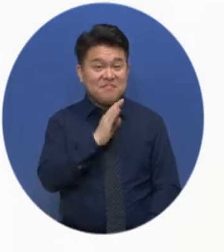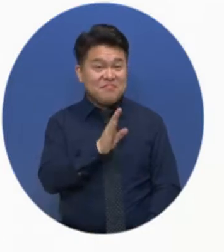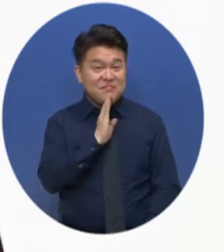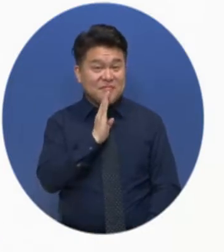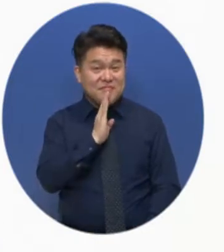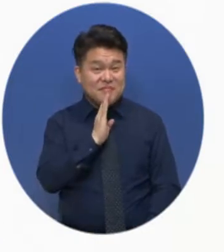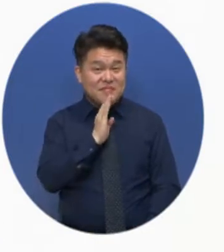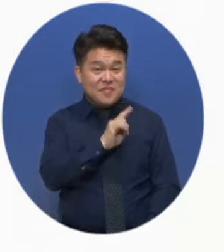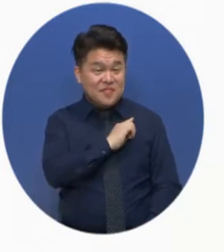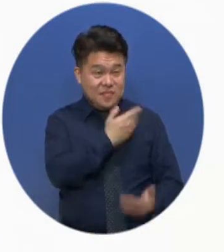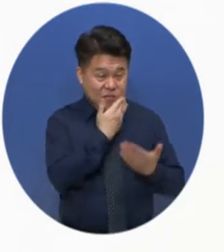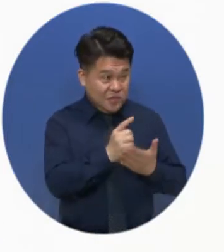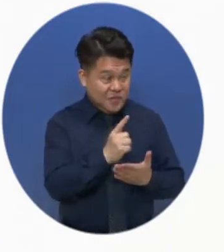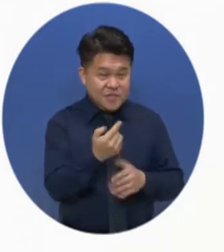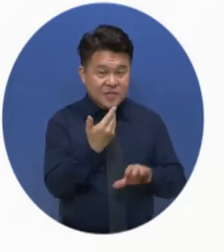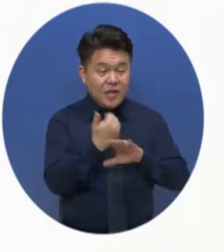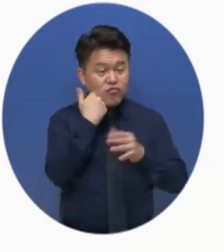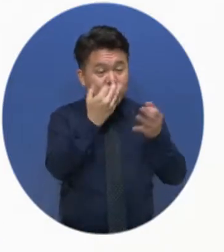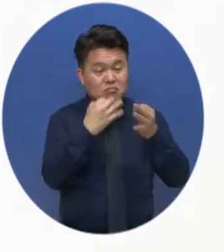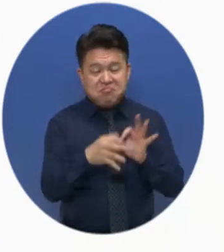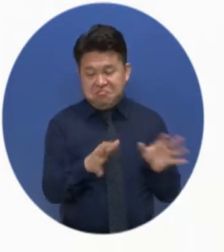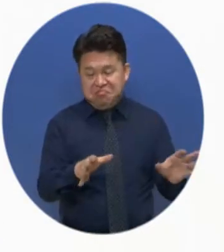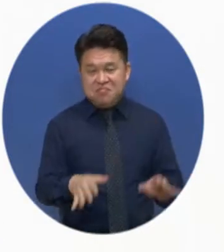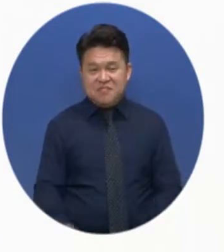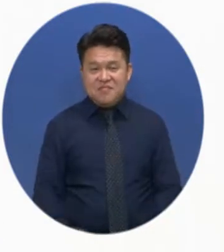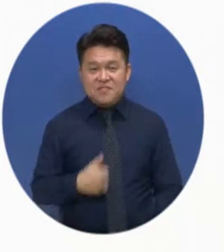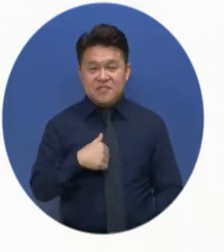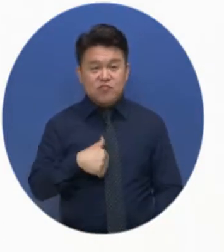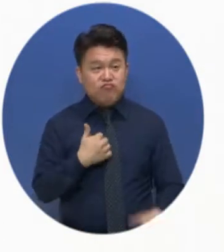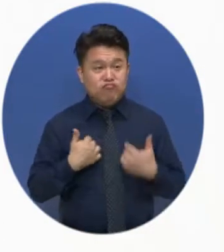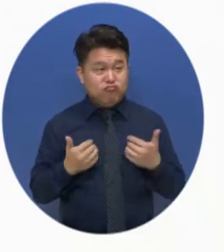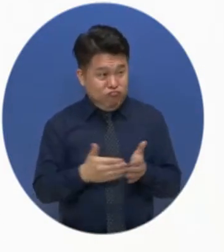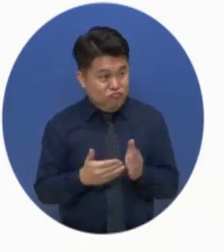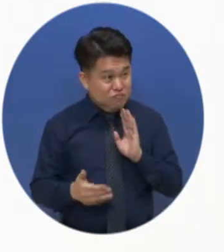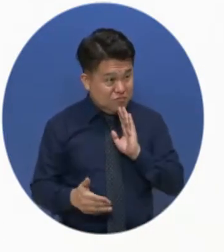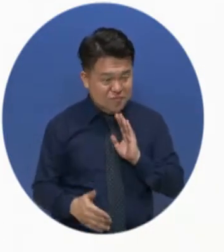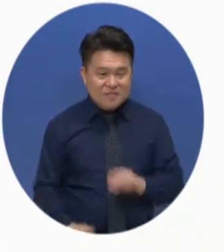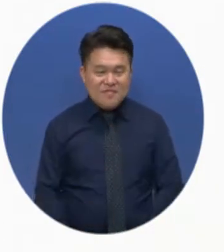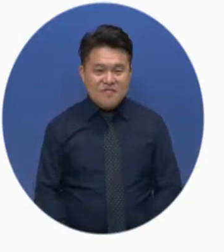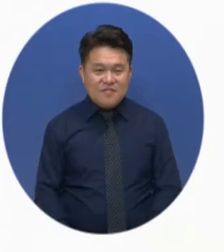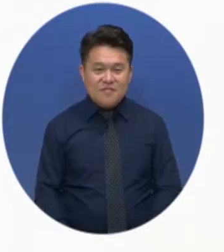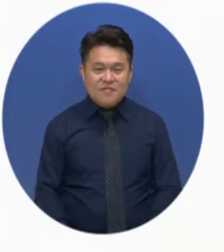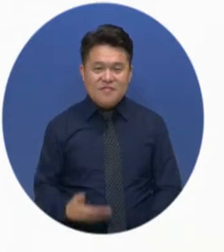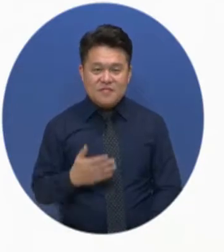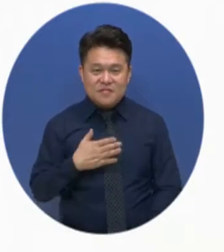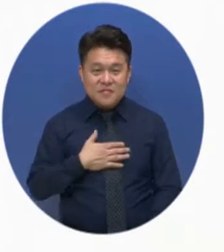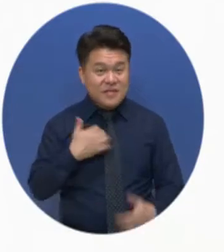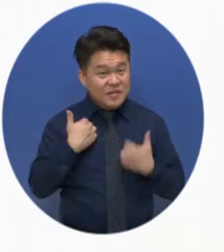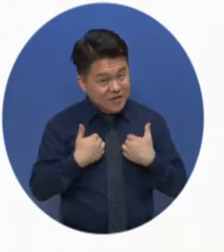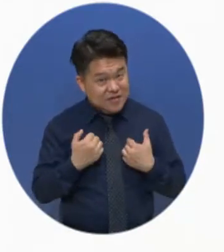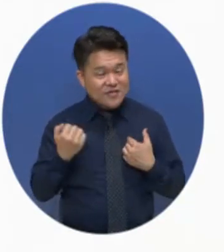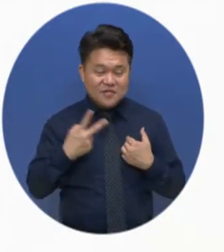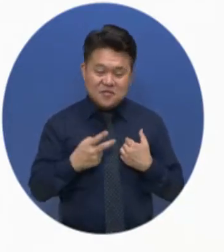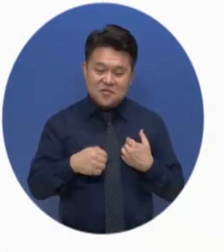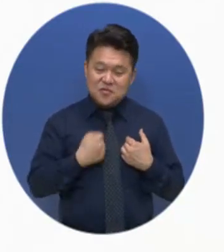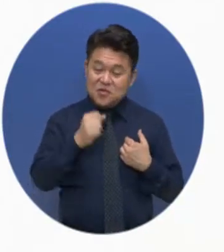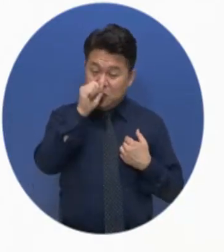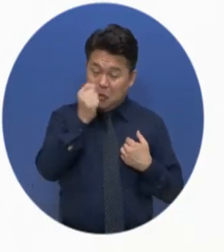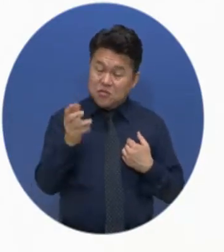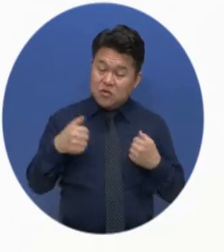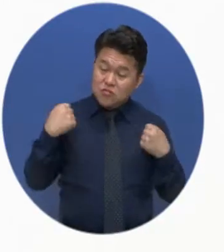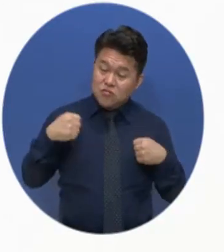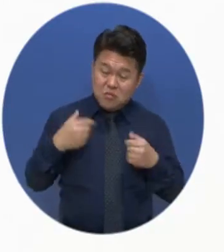그리고 사실 그게 제일 중요하죠. 남의 시선이 뭐가 중요해. 나만 즐거우면 되지. 근데 사실 본인이 이제 즐기고 나만 좋아해서